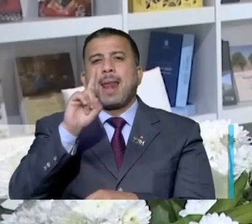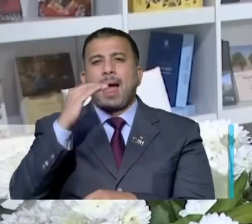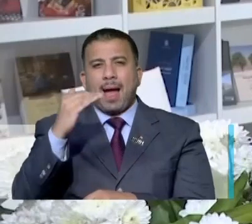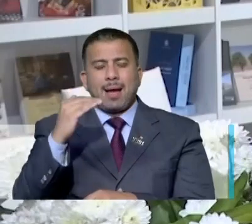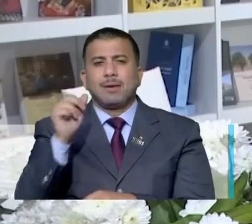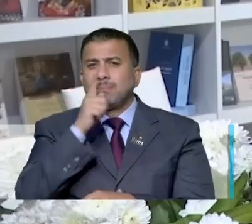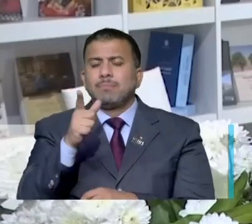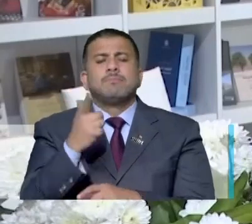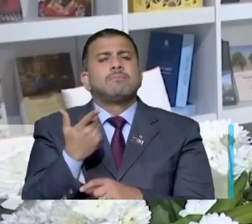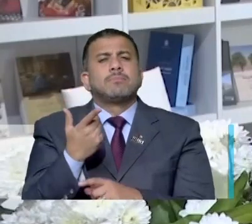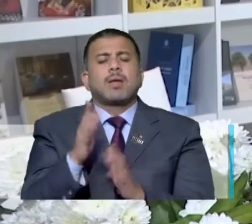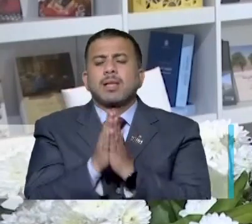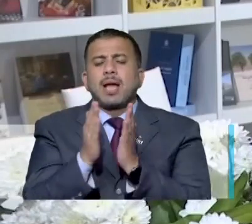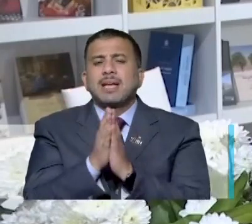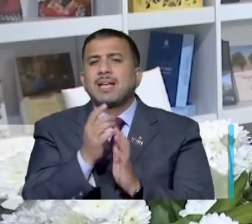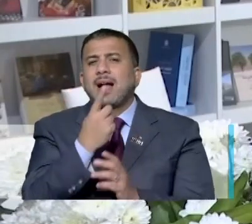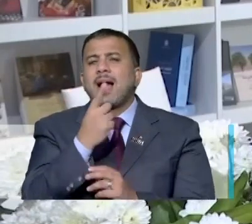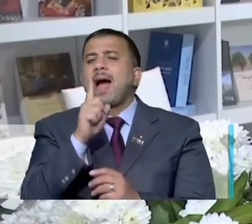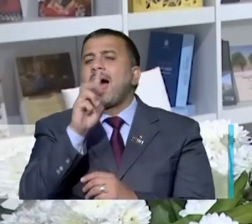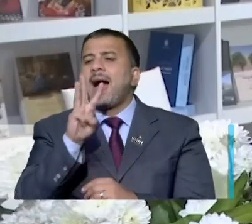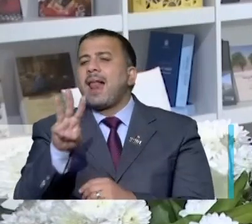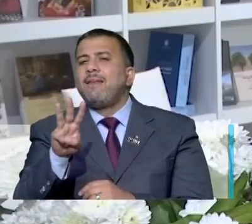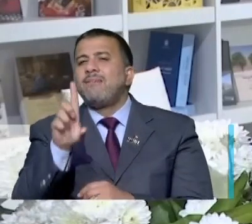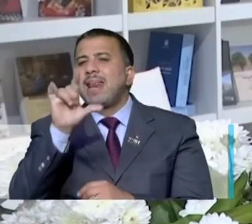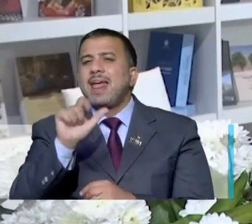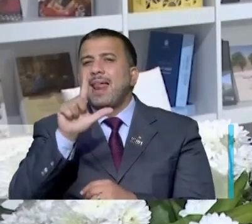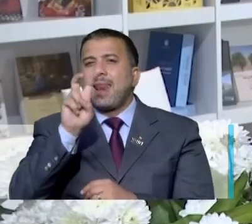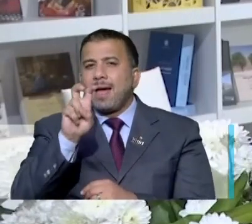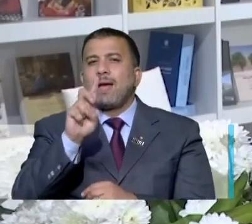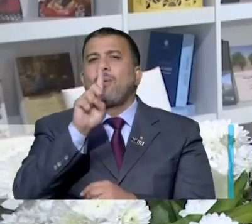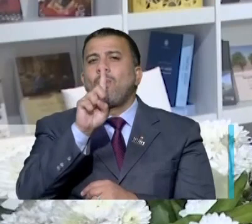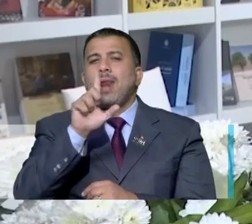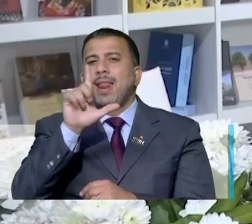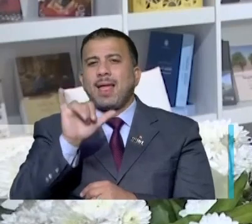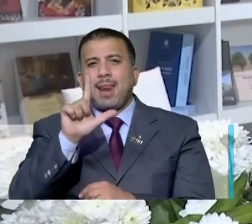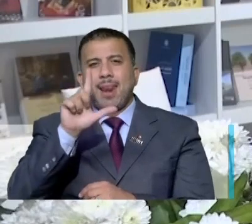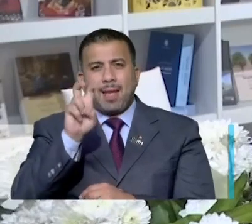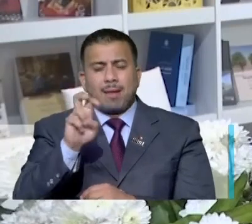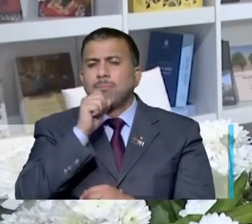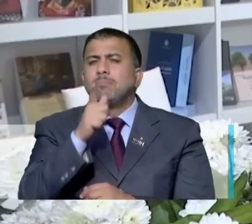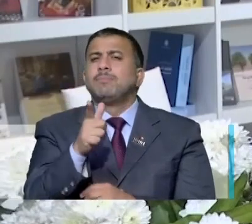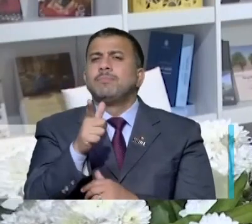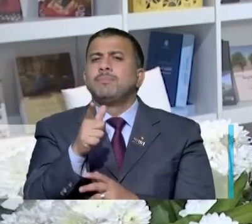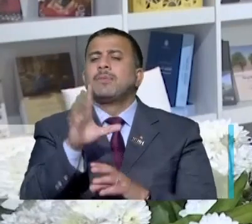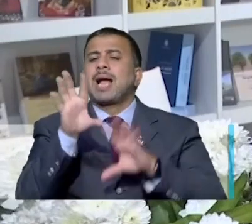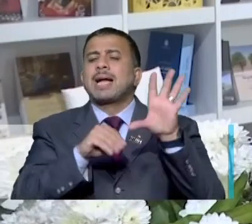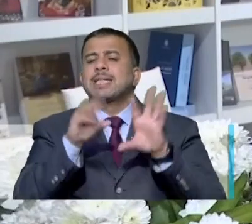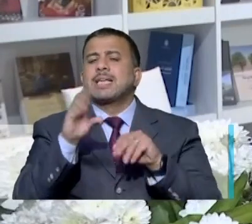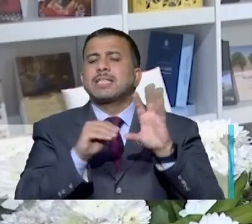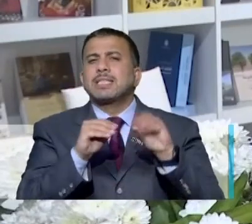عن كتاب نادر عن 1000 ليلة وليلة، وأيضا موسوعة القصص